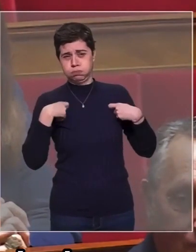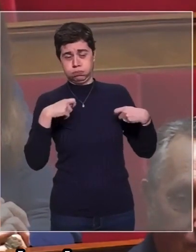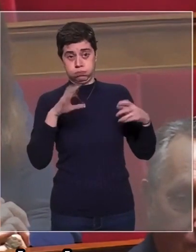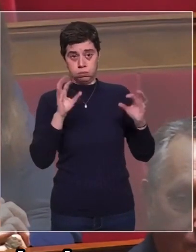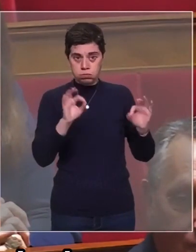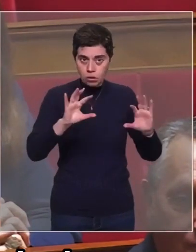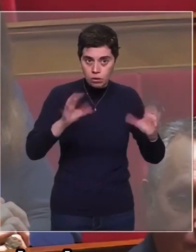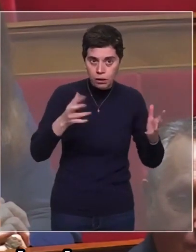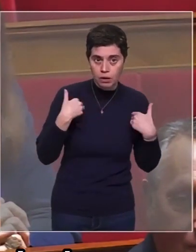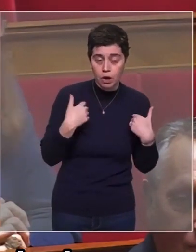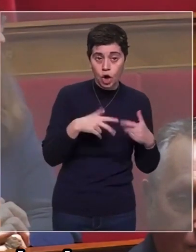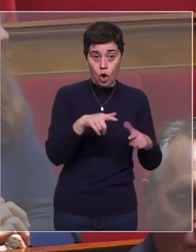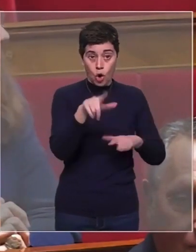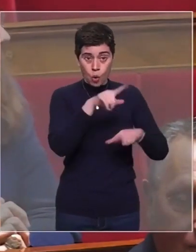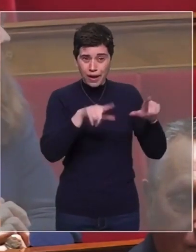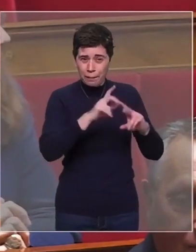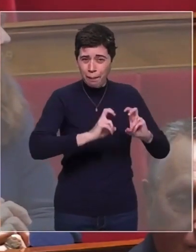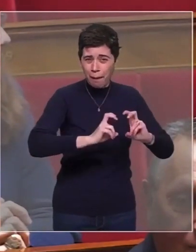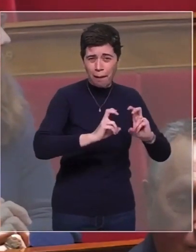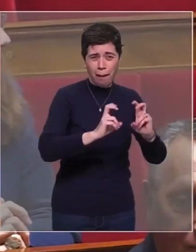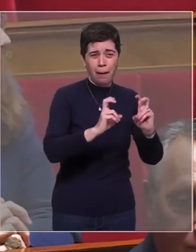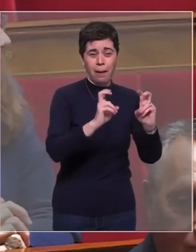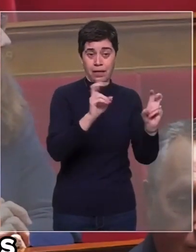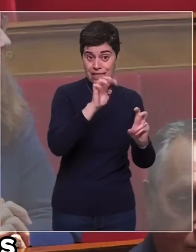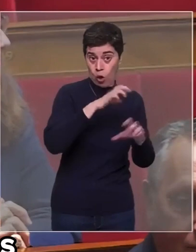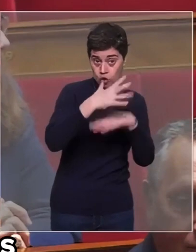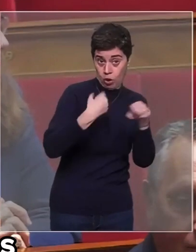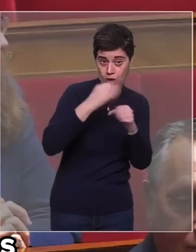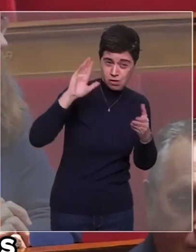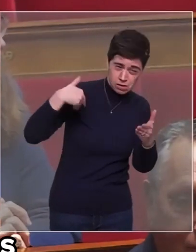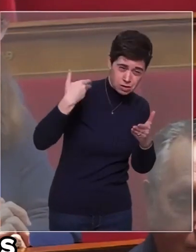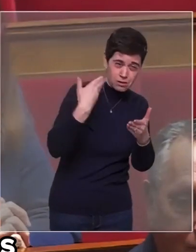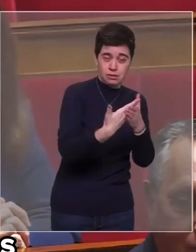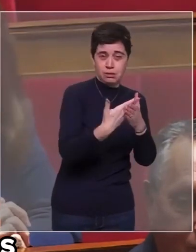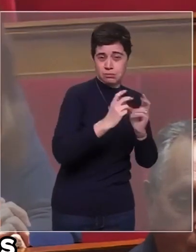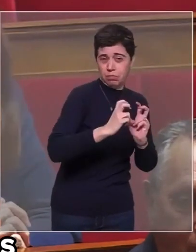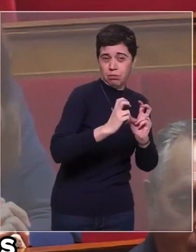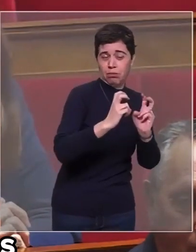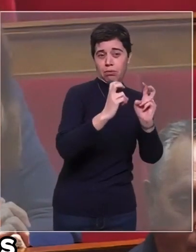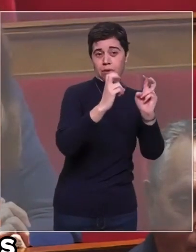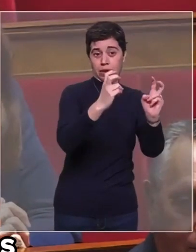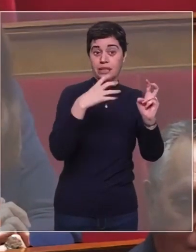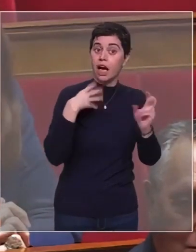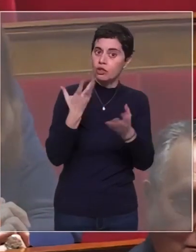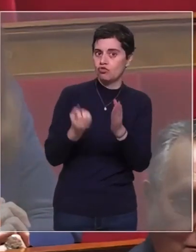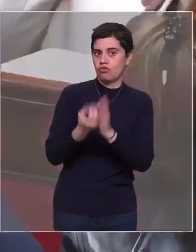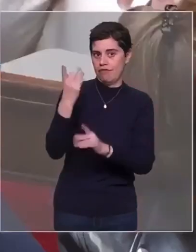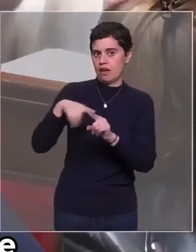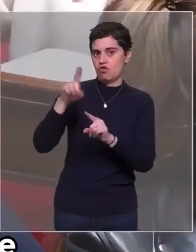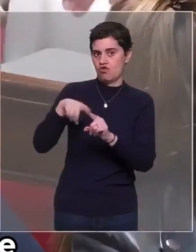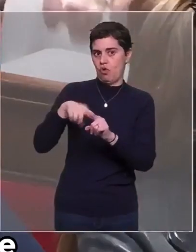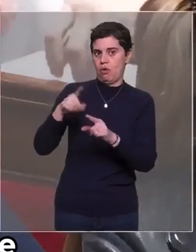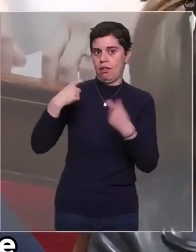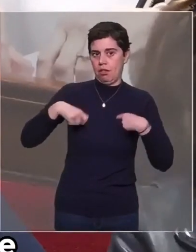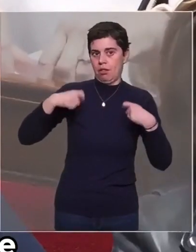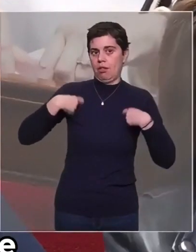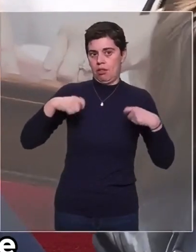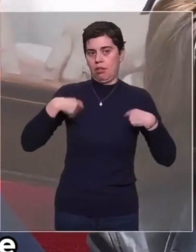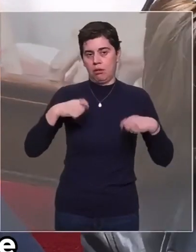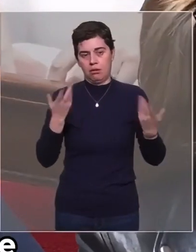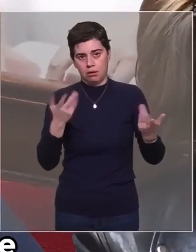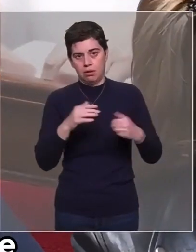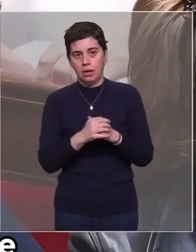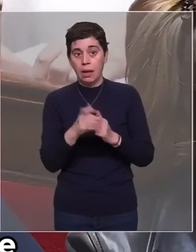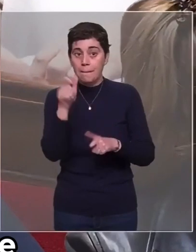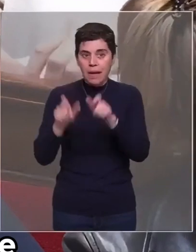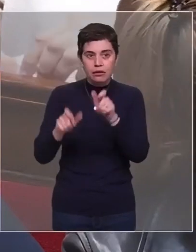Si le niveau des loyers est en hausse constante depuis près de 40 ans, de nouveaux phénomènes viennent s'y ajouter. Les investisseurs,